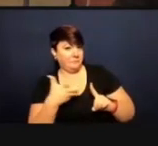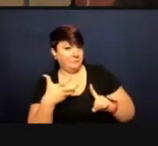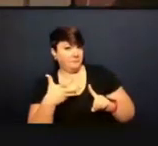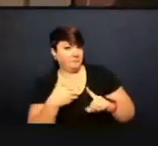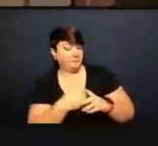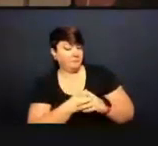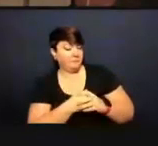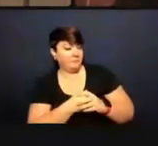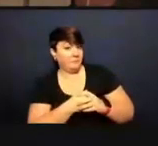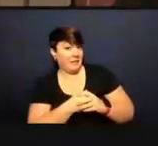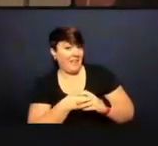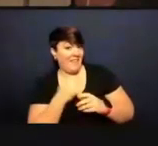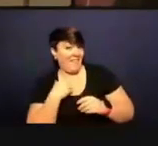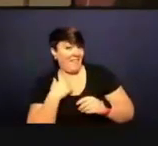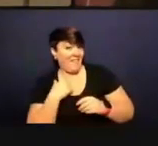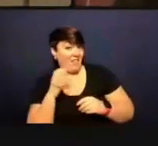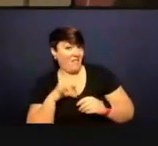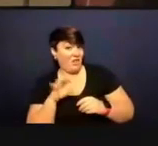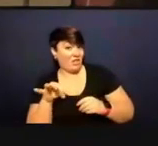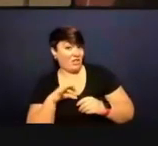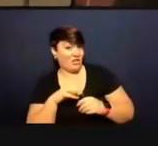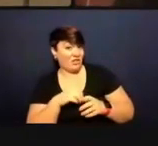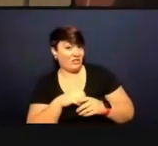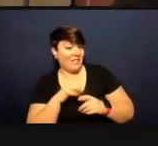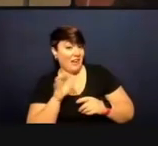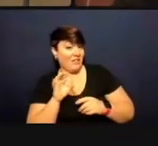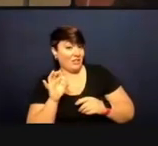ni je,